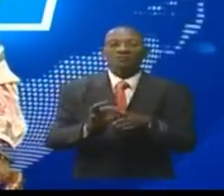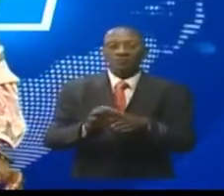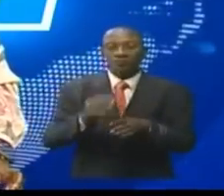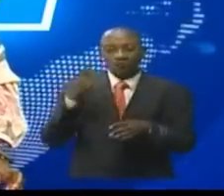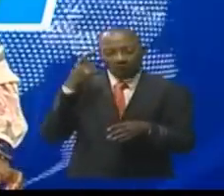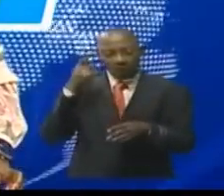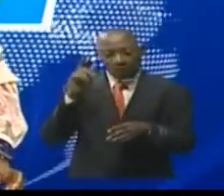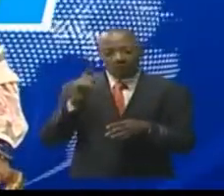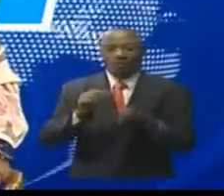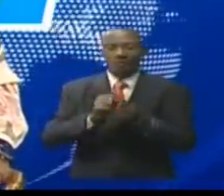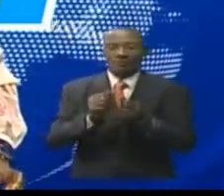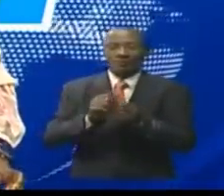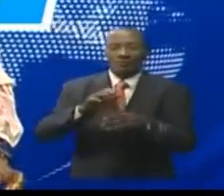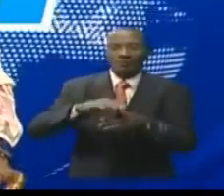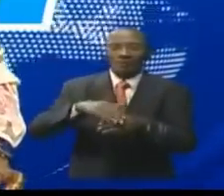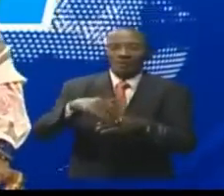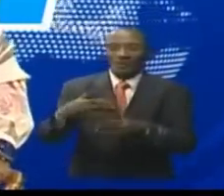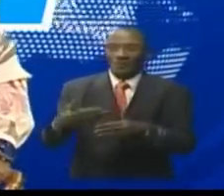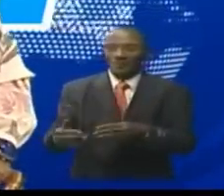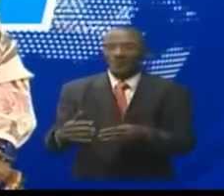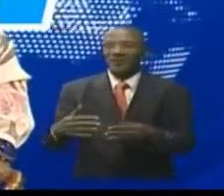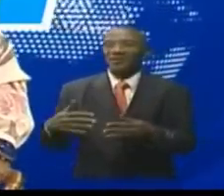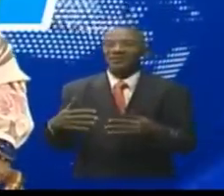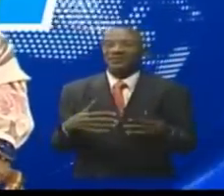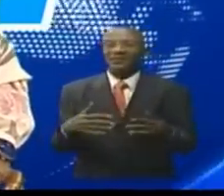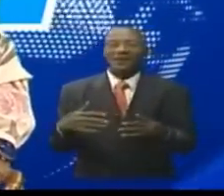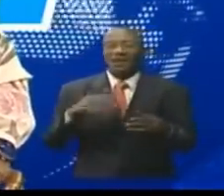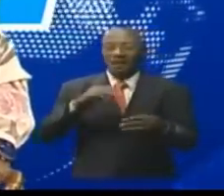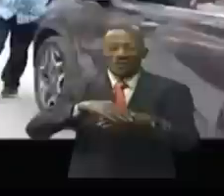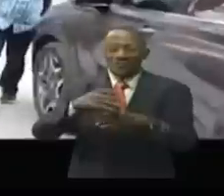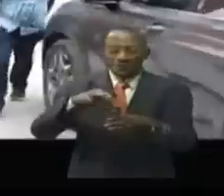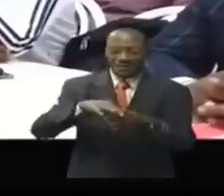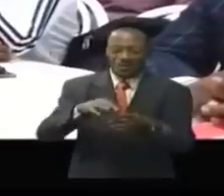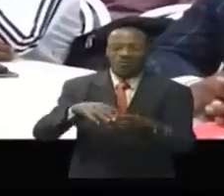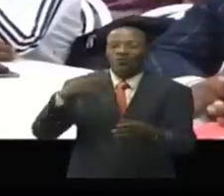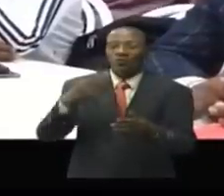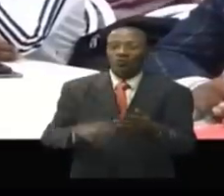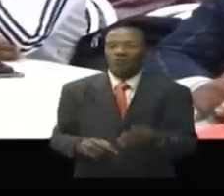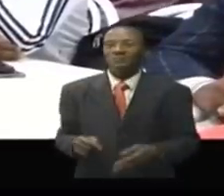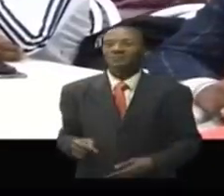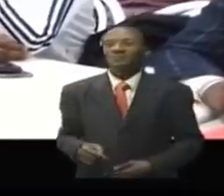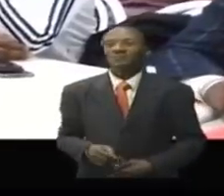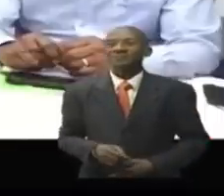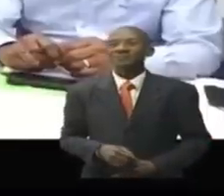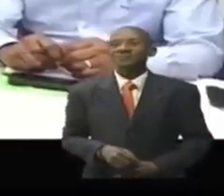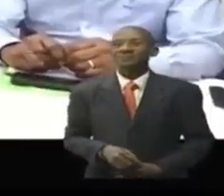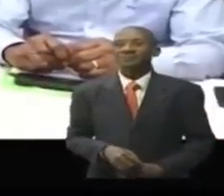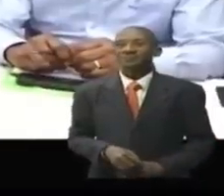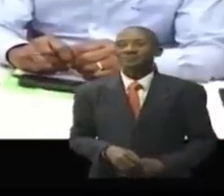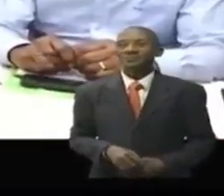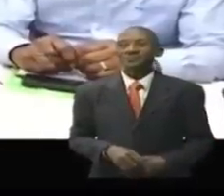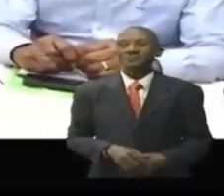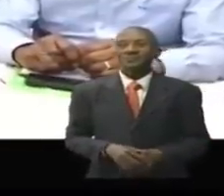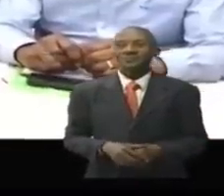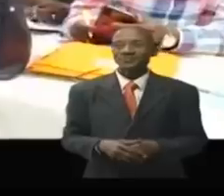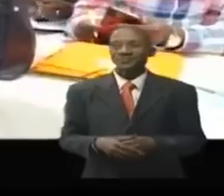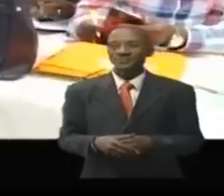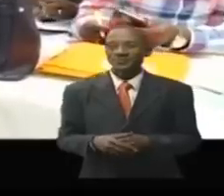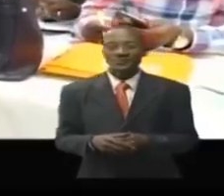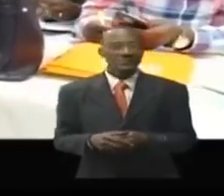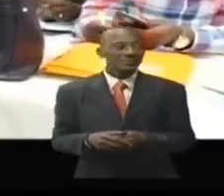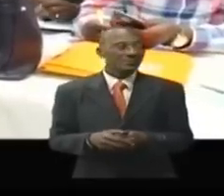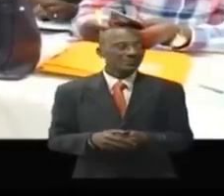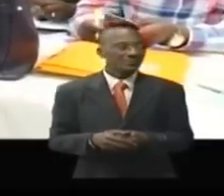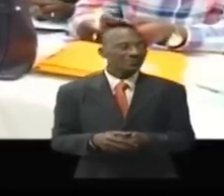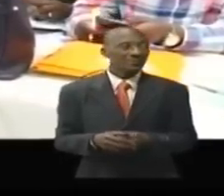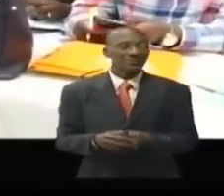contentieux post-électoraux. Les détails avec Tétis Samba. Participant à cette session d'information plancheront sur différents types